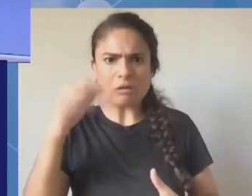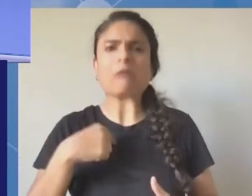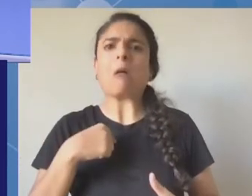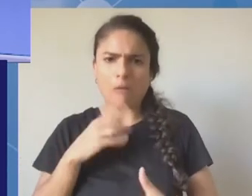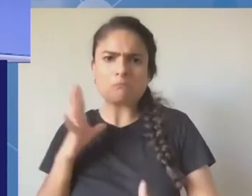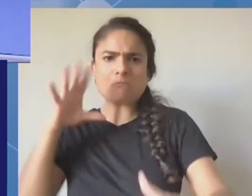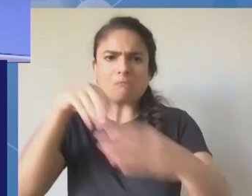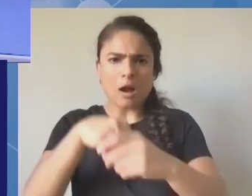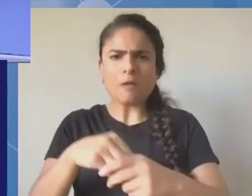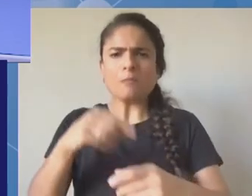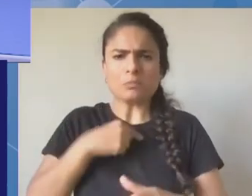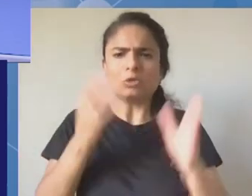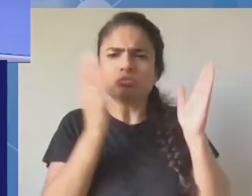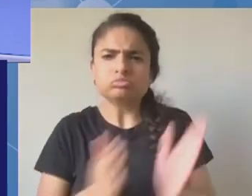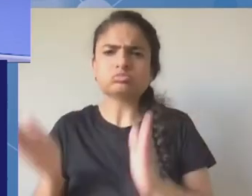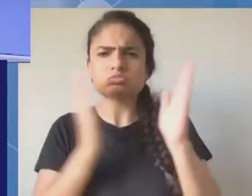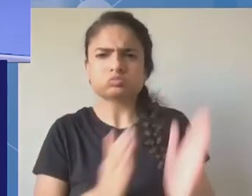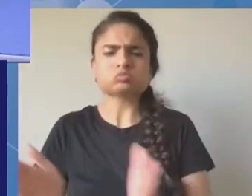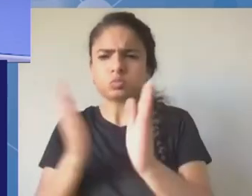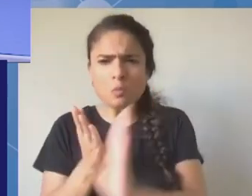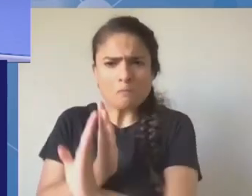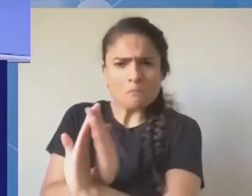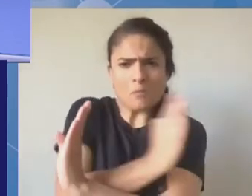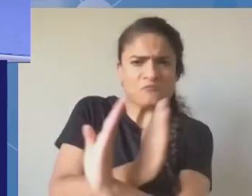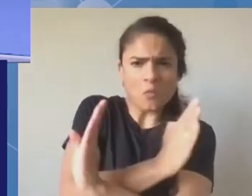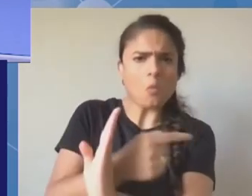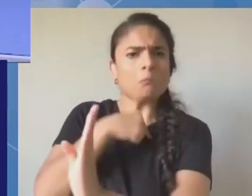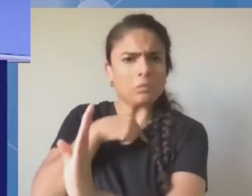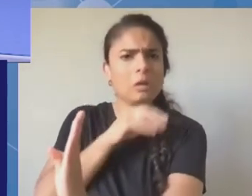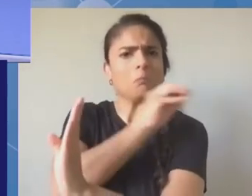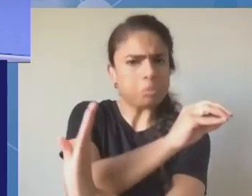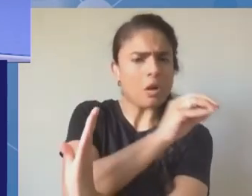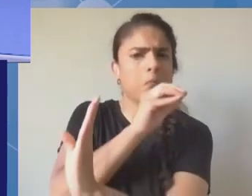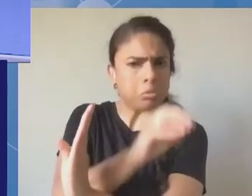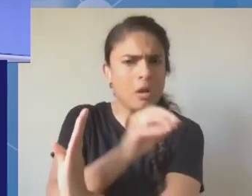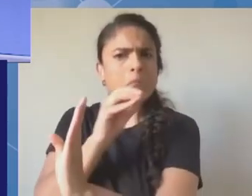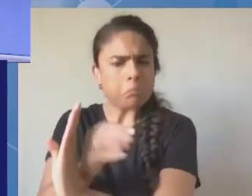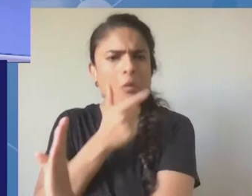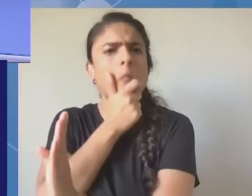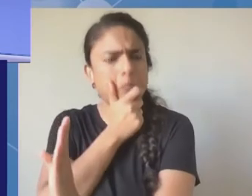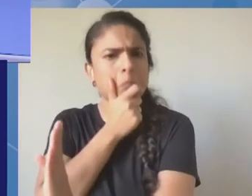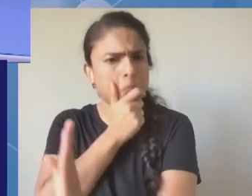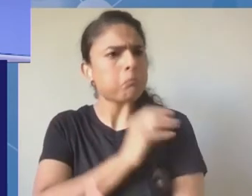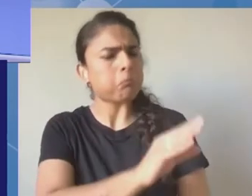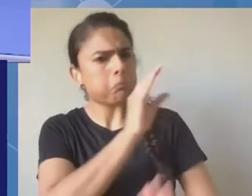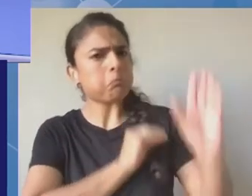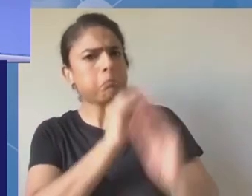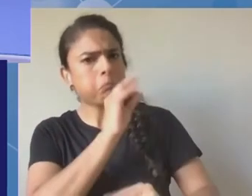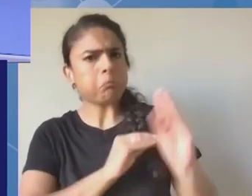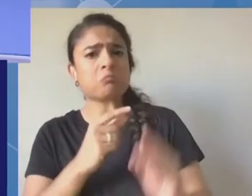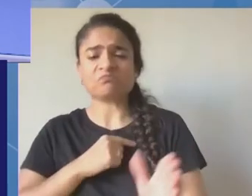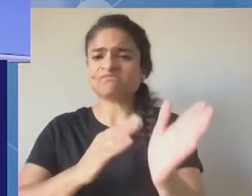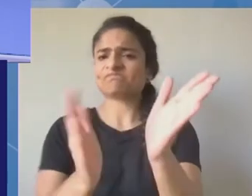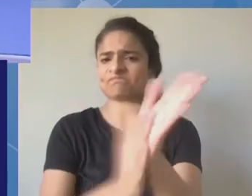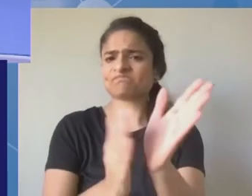所有的一切都在准备的过程当中，一些在会议准备的一